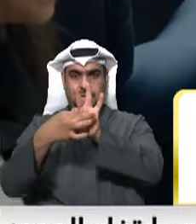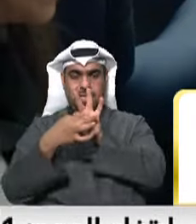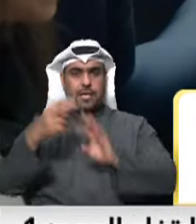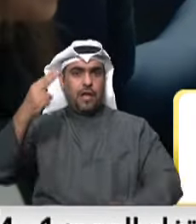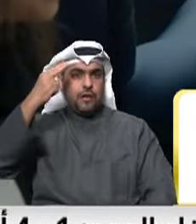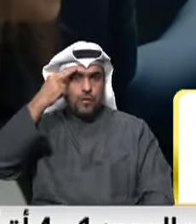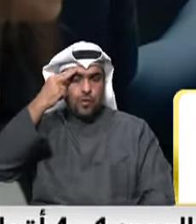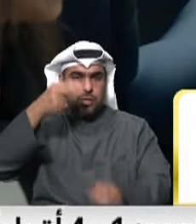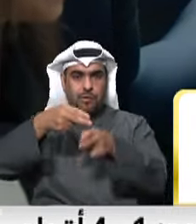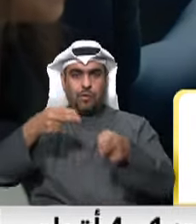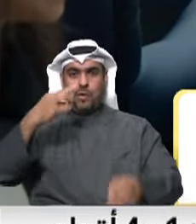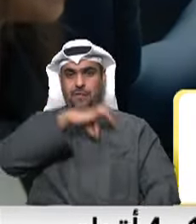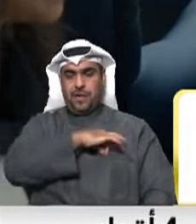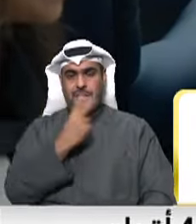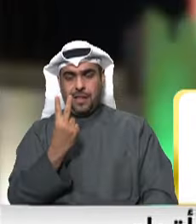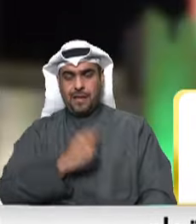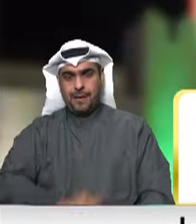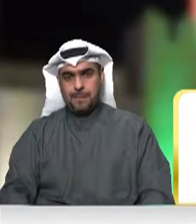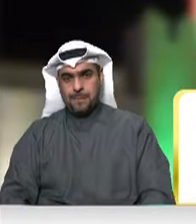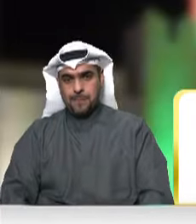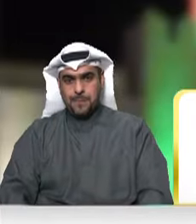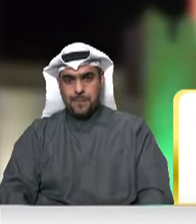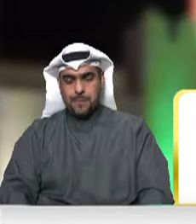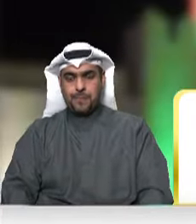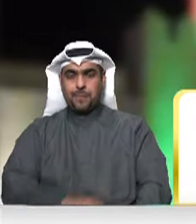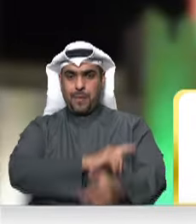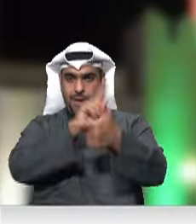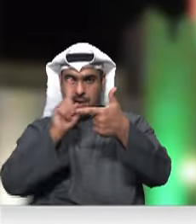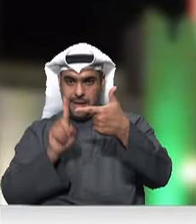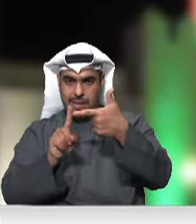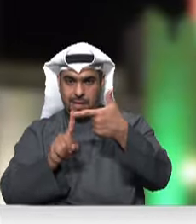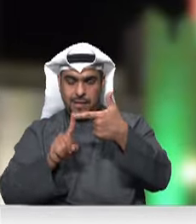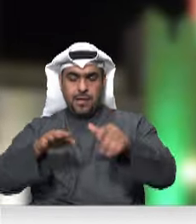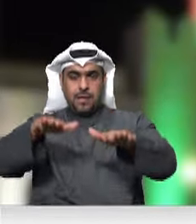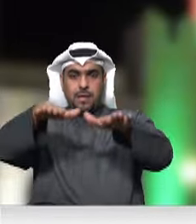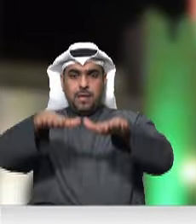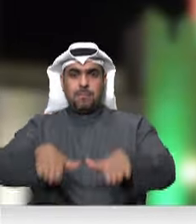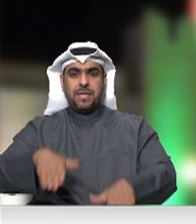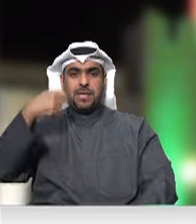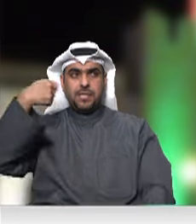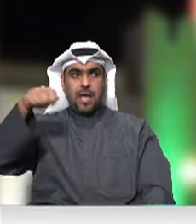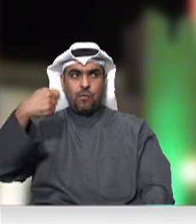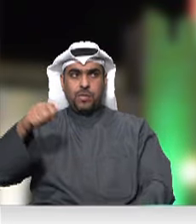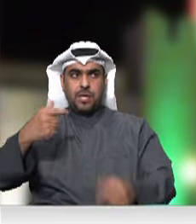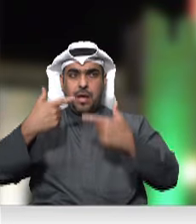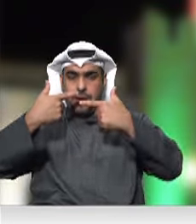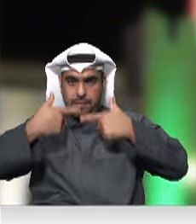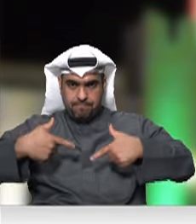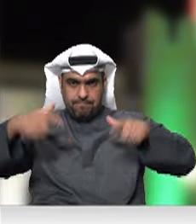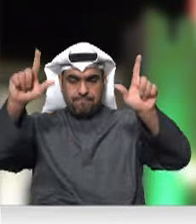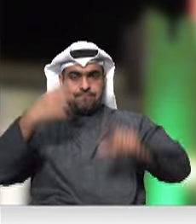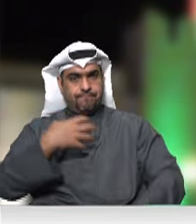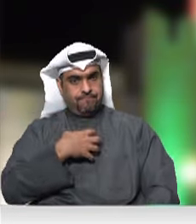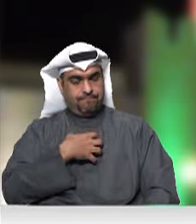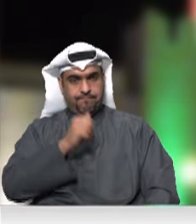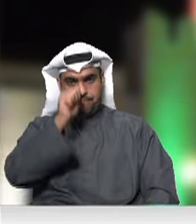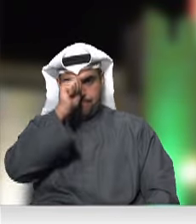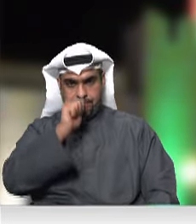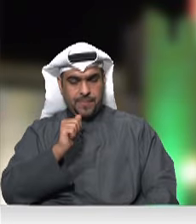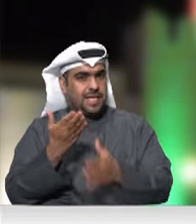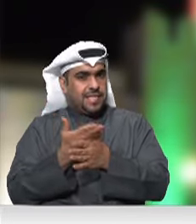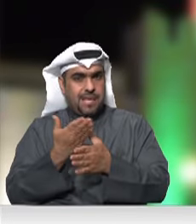مصالح البلدين والشعبين الشقيقين من جهه اخرى استنكر مجلس الوزراء ما اثير مؤخرا من مساس للوحده